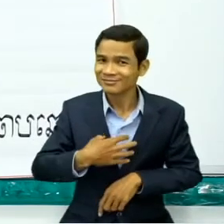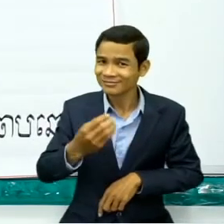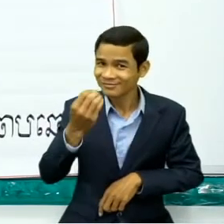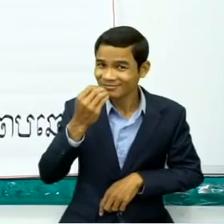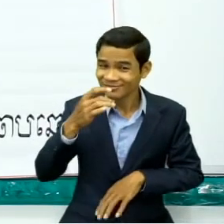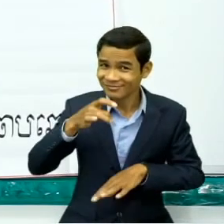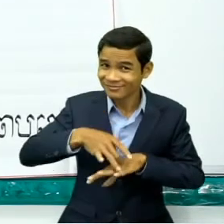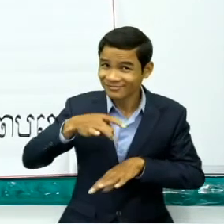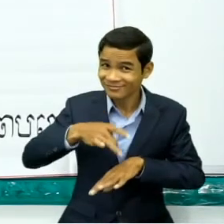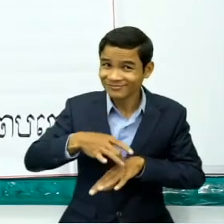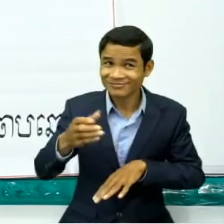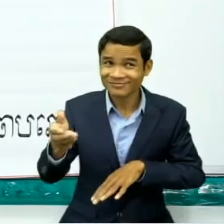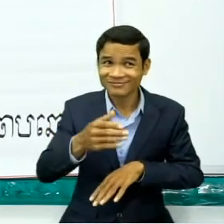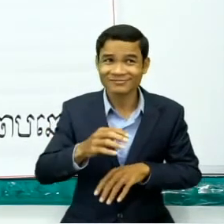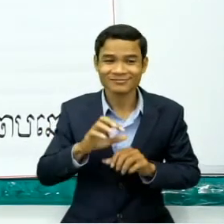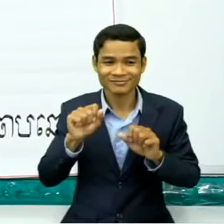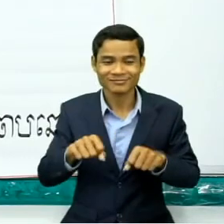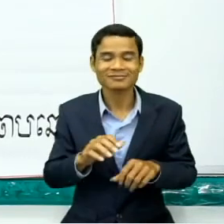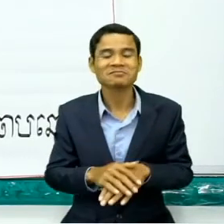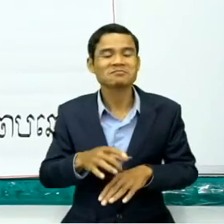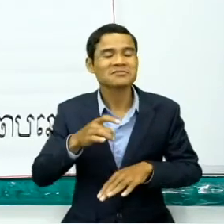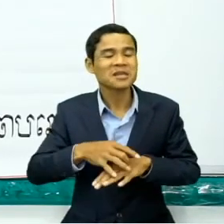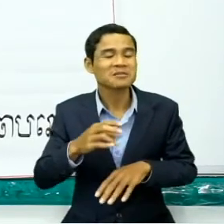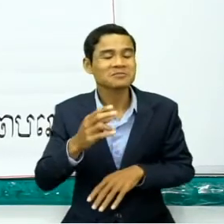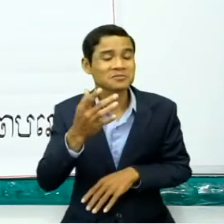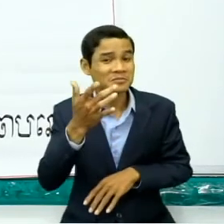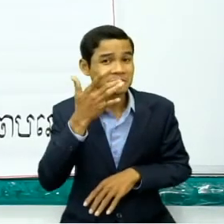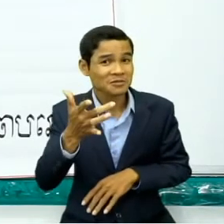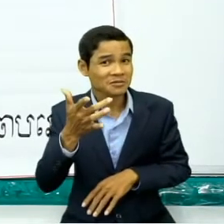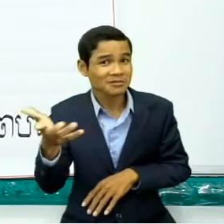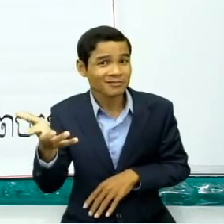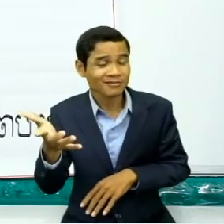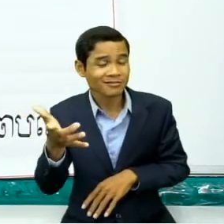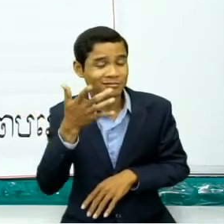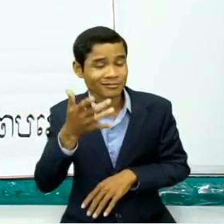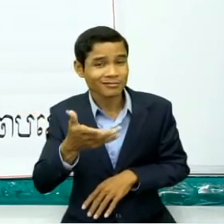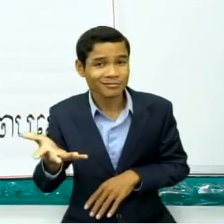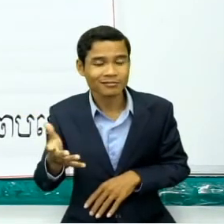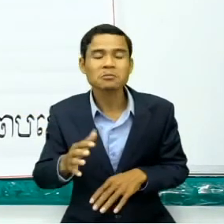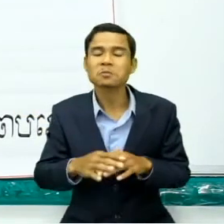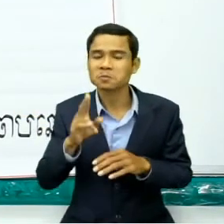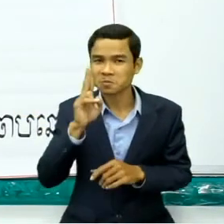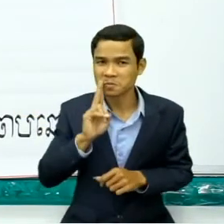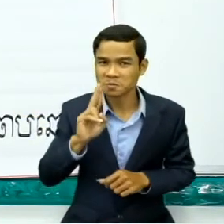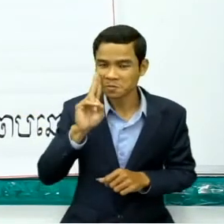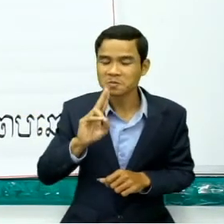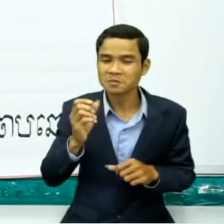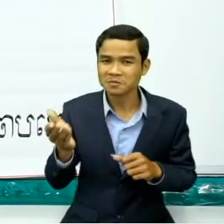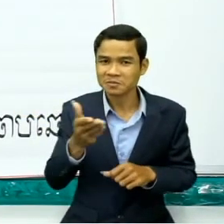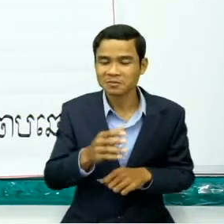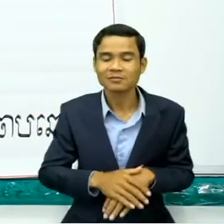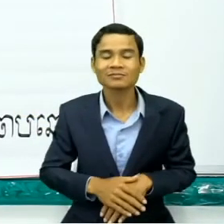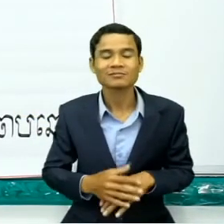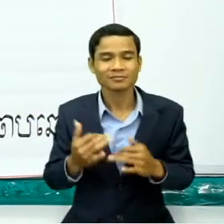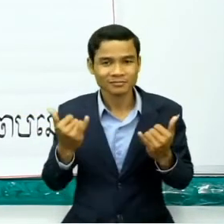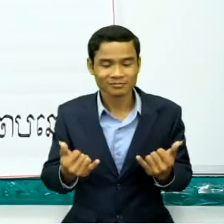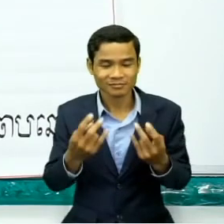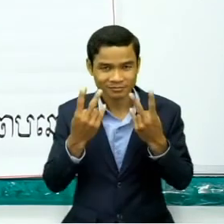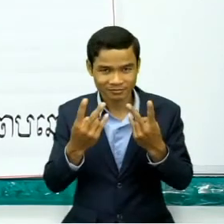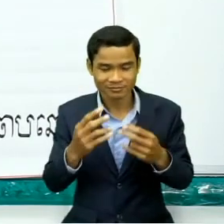con. Chà, ơn lạc mình rút chít mấy con. Chà, bà ai mẹ lời con, chà mơ tự ọc này